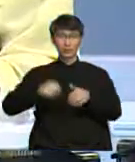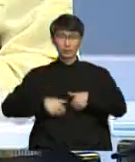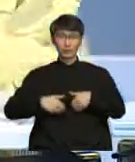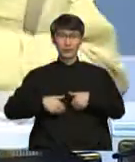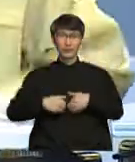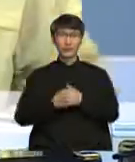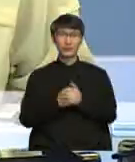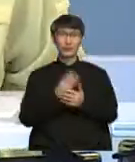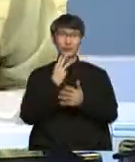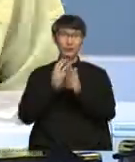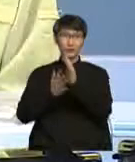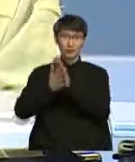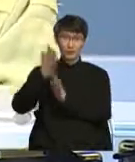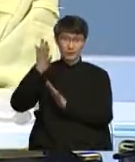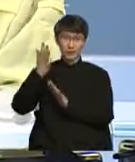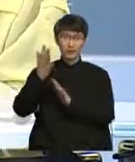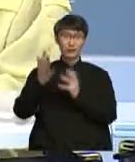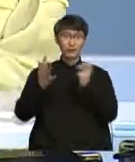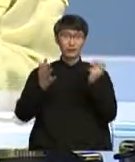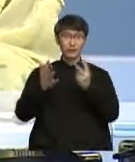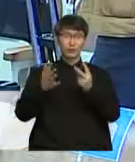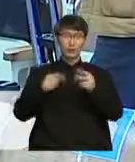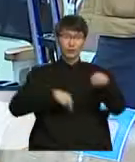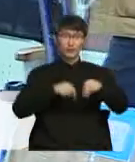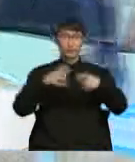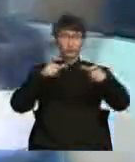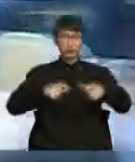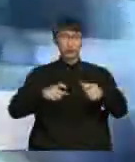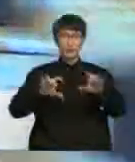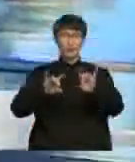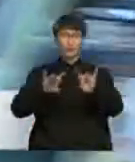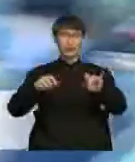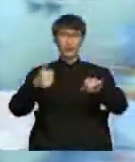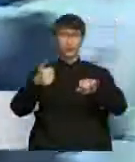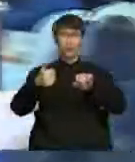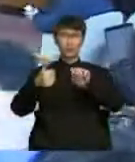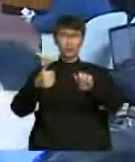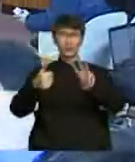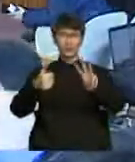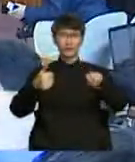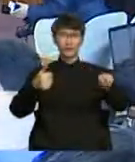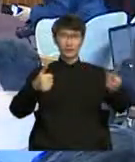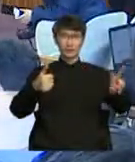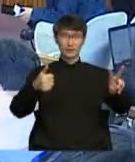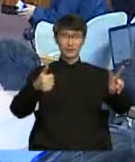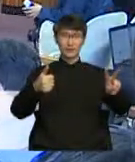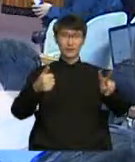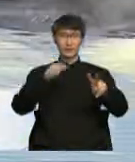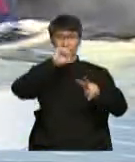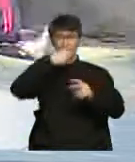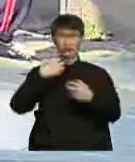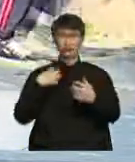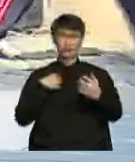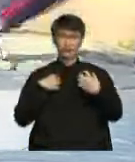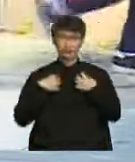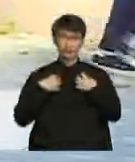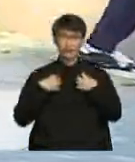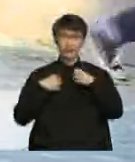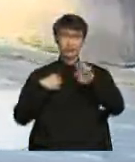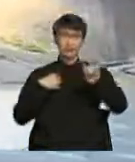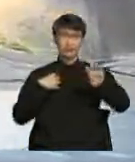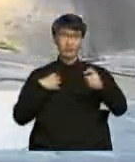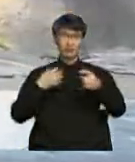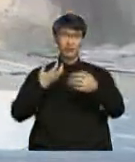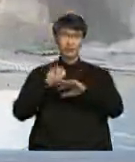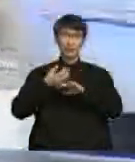있습니다. 서울시 교육청과 서울시, 자치구가 각각 5대 3대 2의 비율로 예산을 부담하며 마포구와